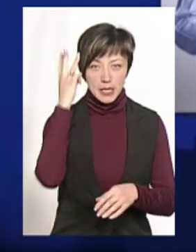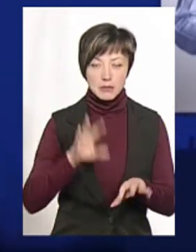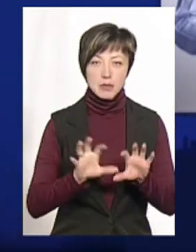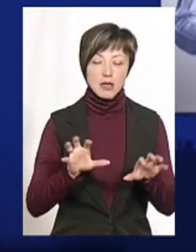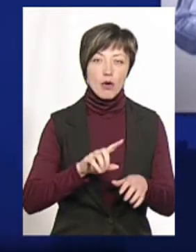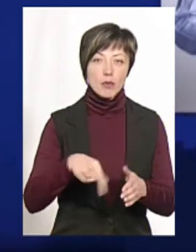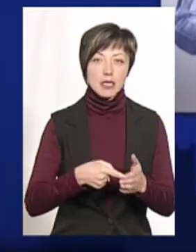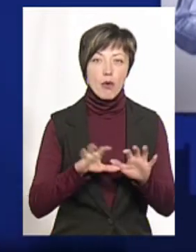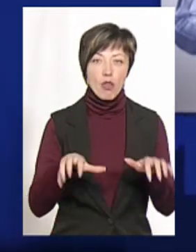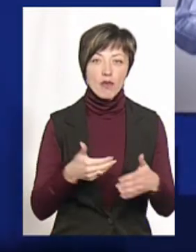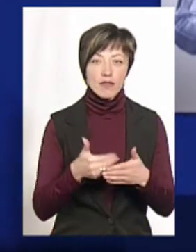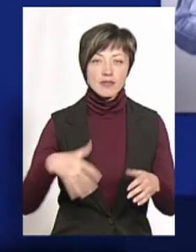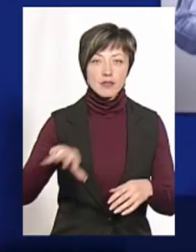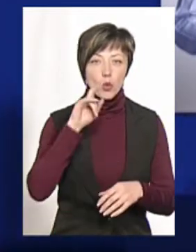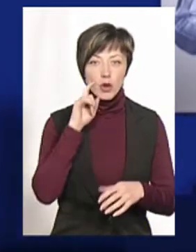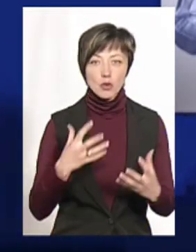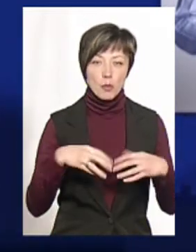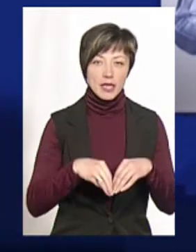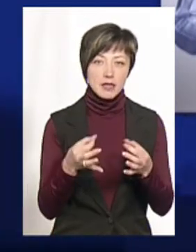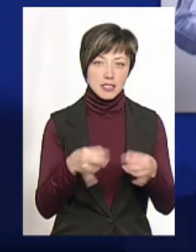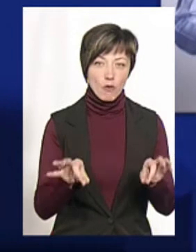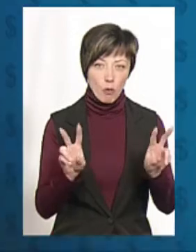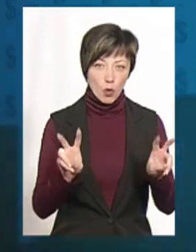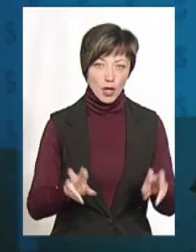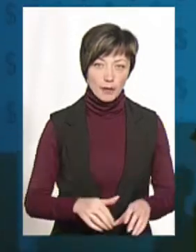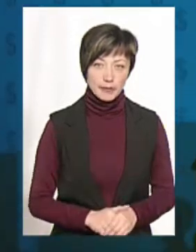міським головою від всеукраїнського об'єднання «Свобода».